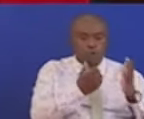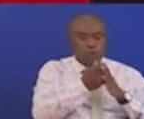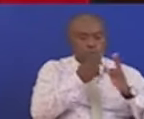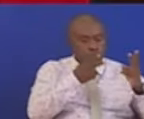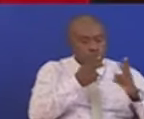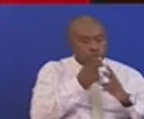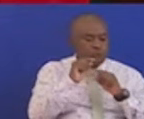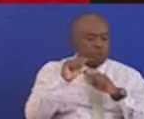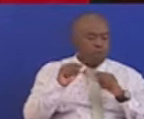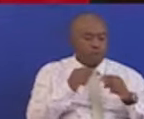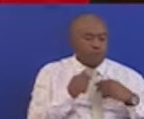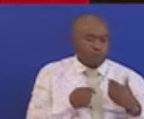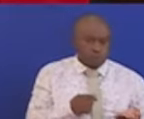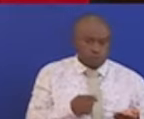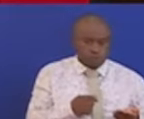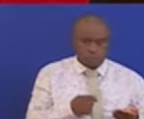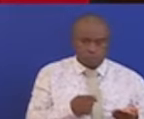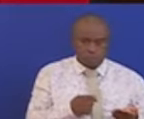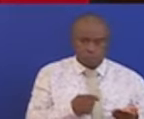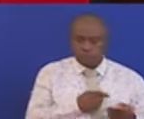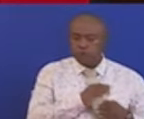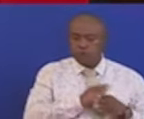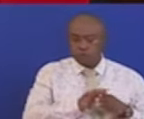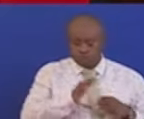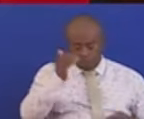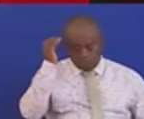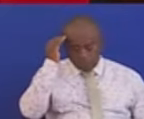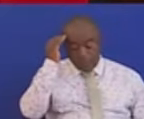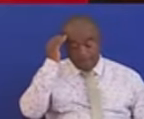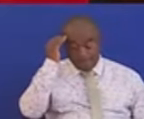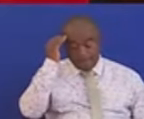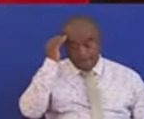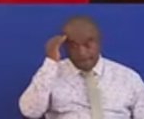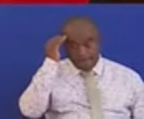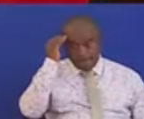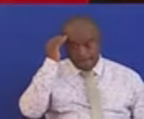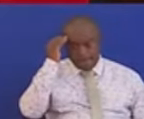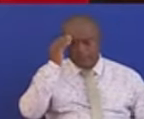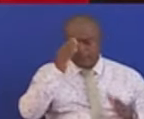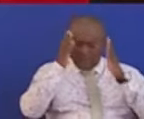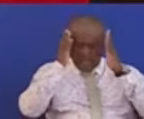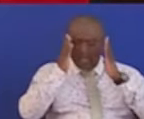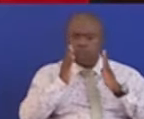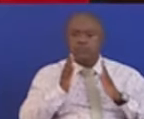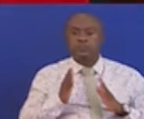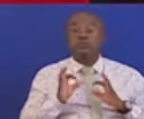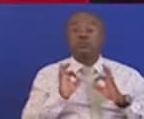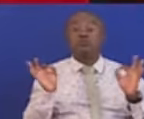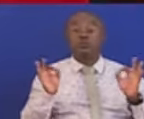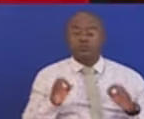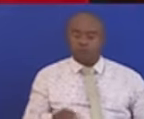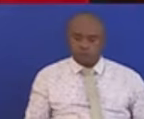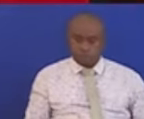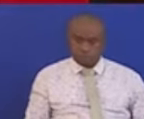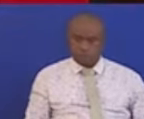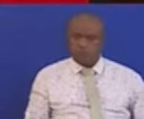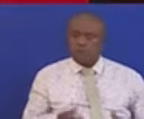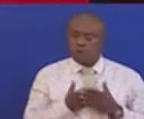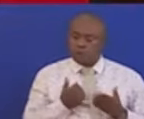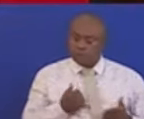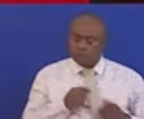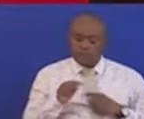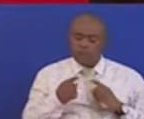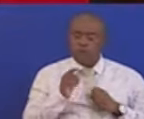migo ambo Ili kwa hekim na na nid kwa kweli Ya Hali Ya juu kwa sababu migo